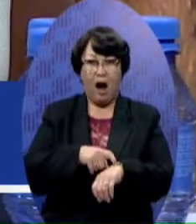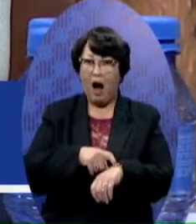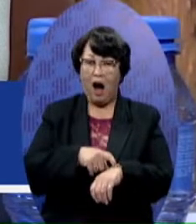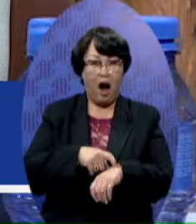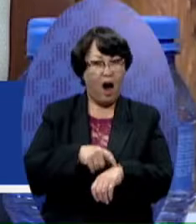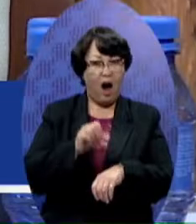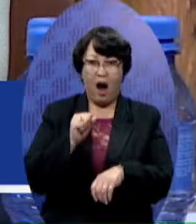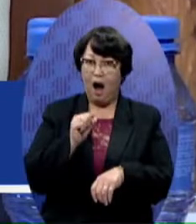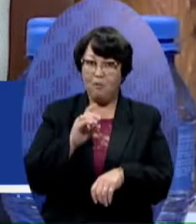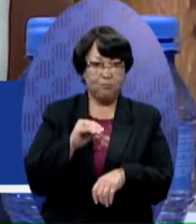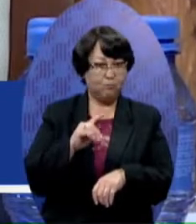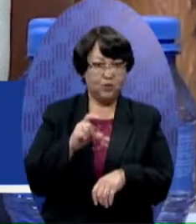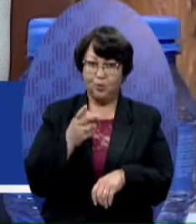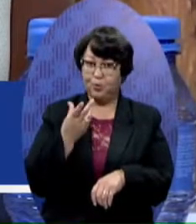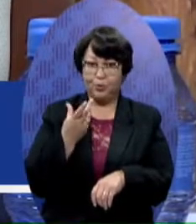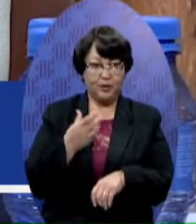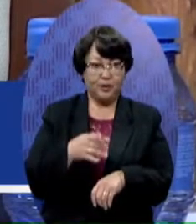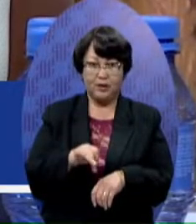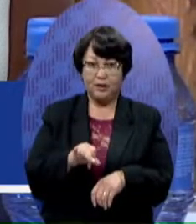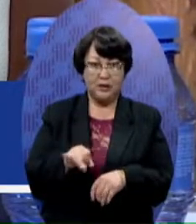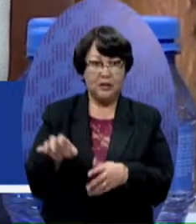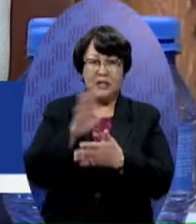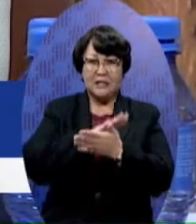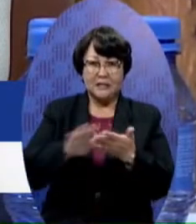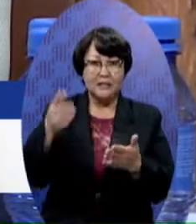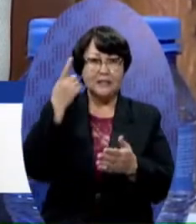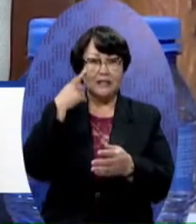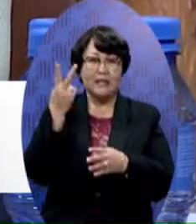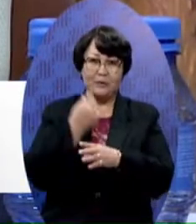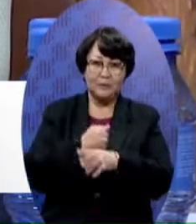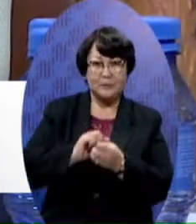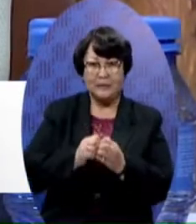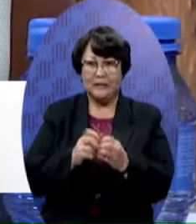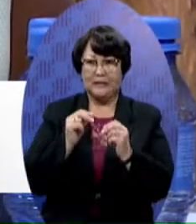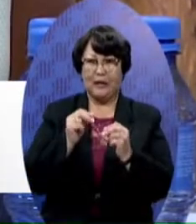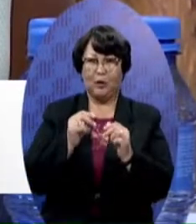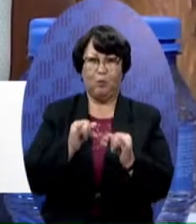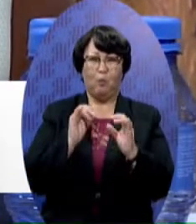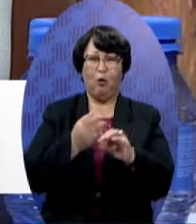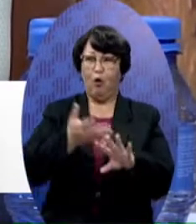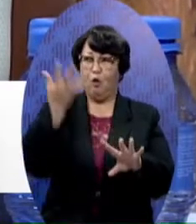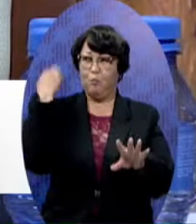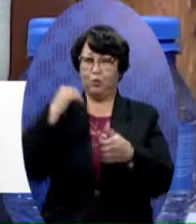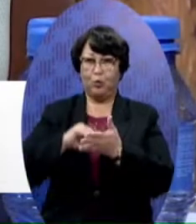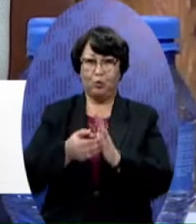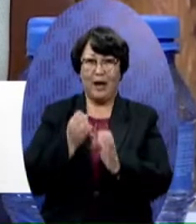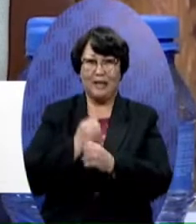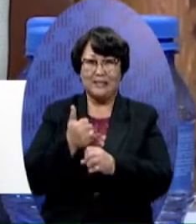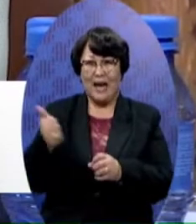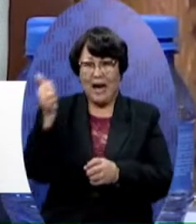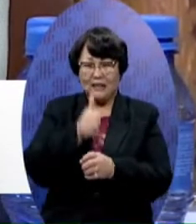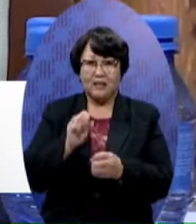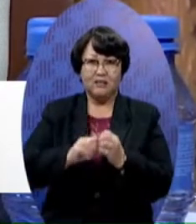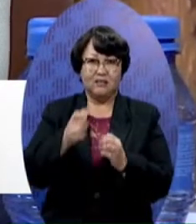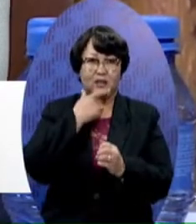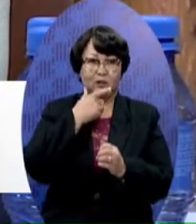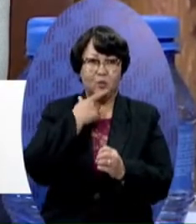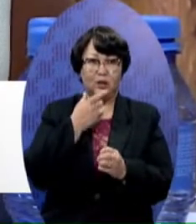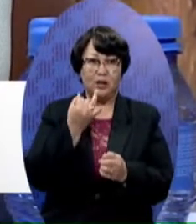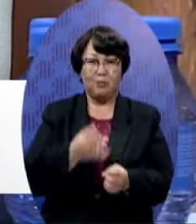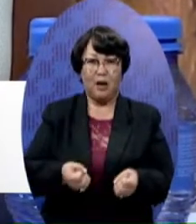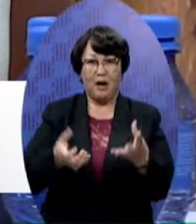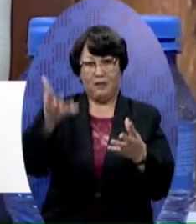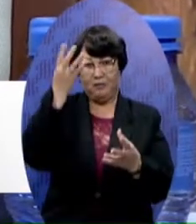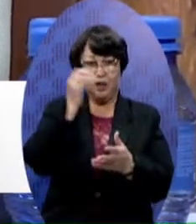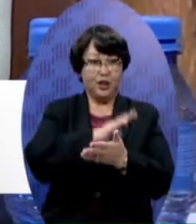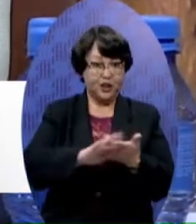болоо даа л гэж бодож байна. Ингээсээр гадаг шинэ юм нэмээд ингээд чанарг болоод төрүүчийн төлөвлөсөн юмнуудыг шолигтоод хийж чадахгүй шинэ юм хийнэ